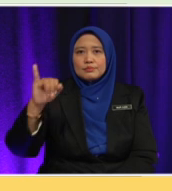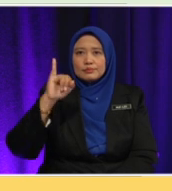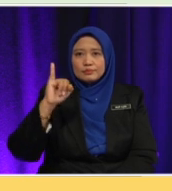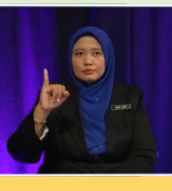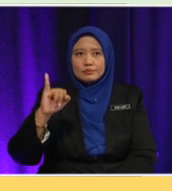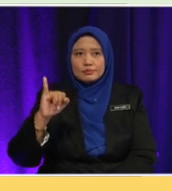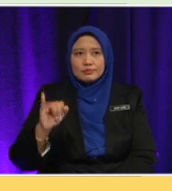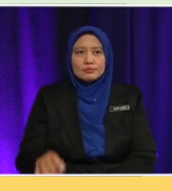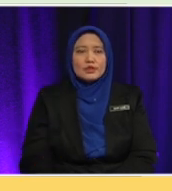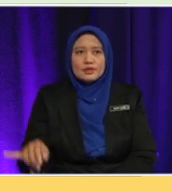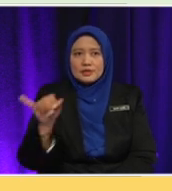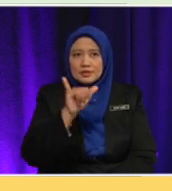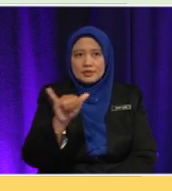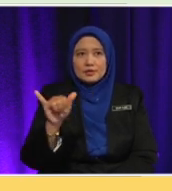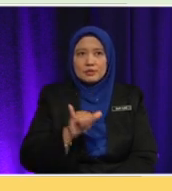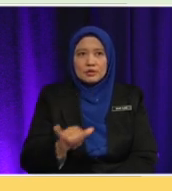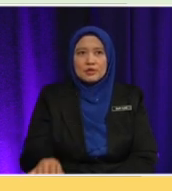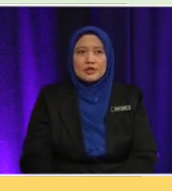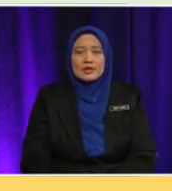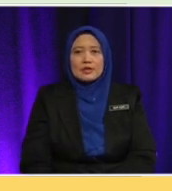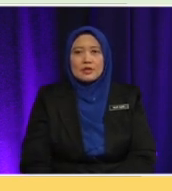dengan full time